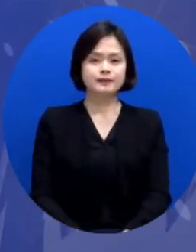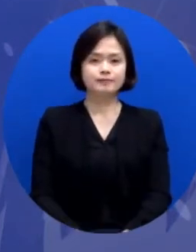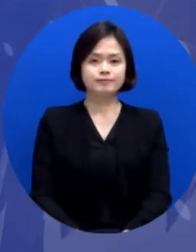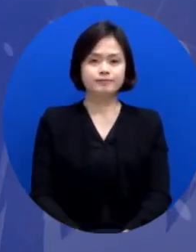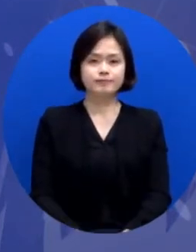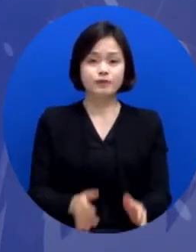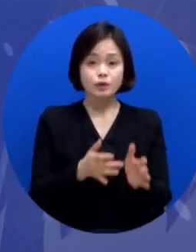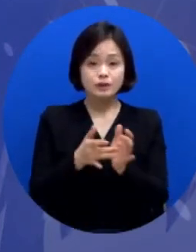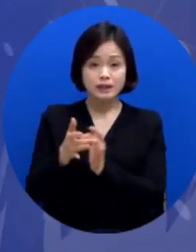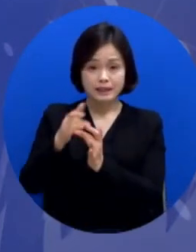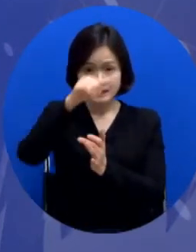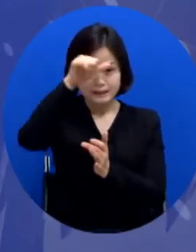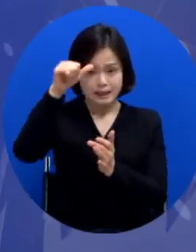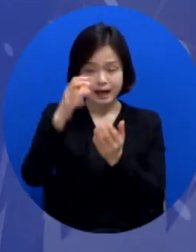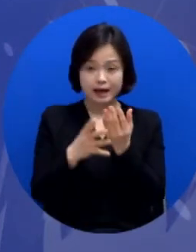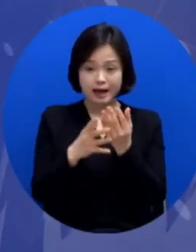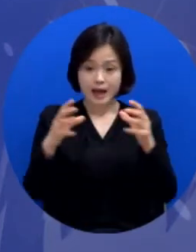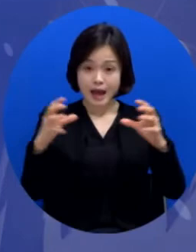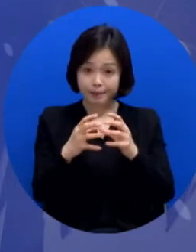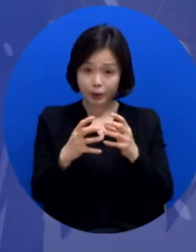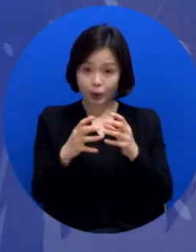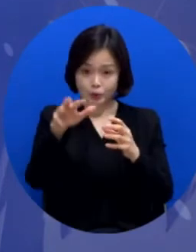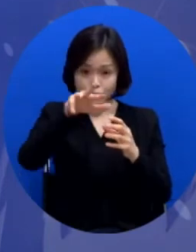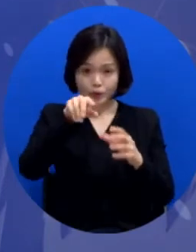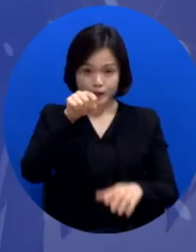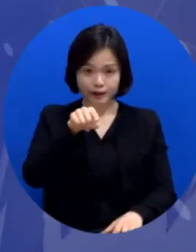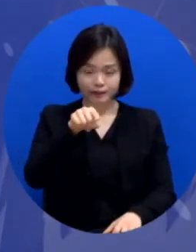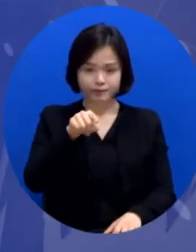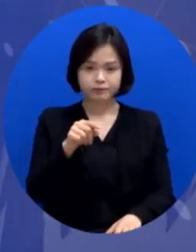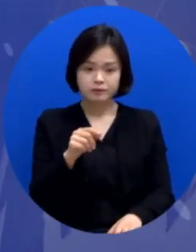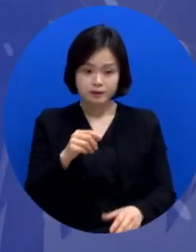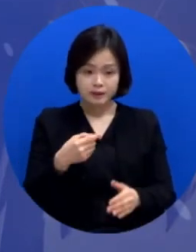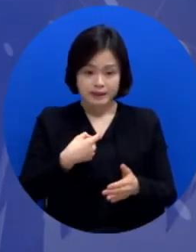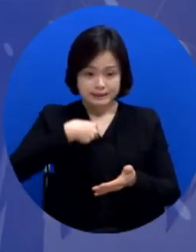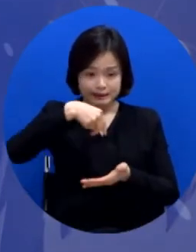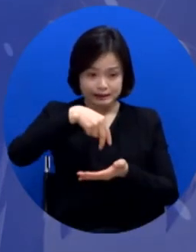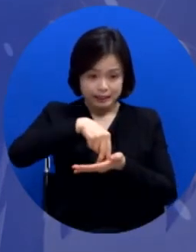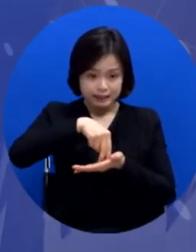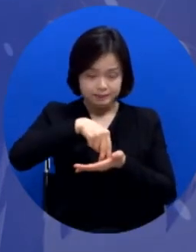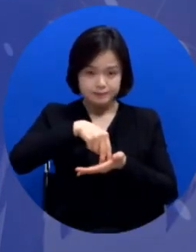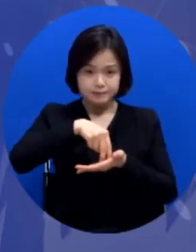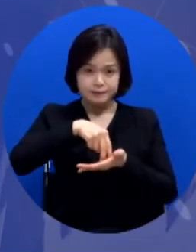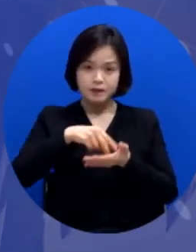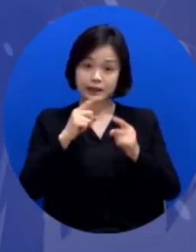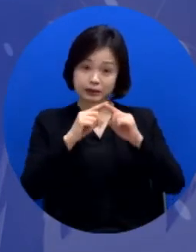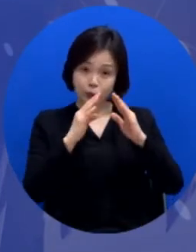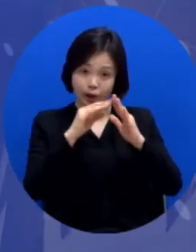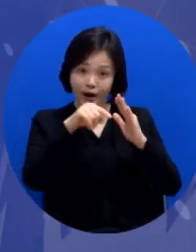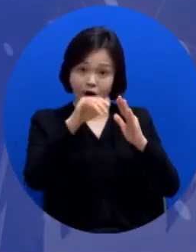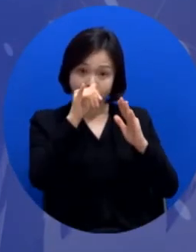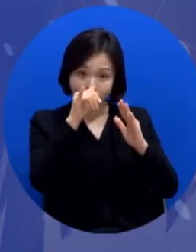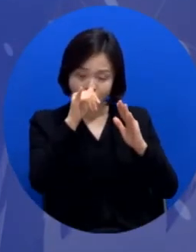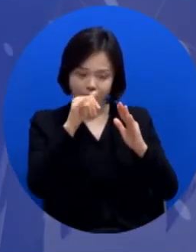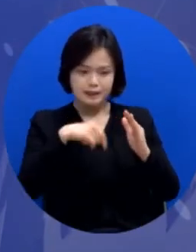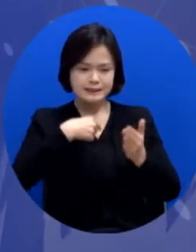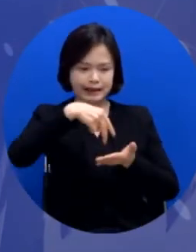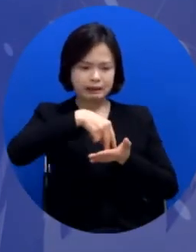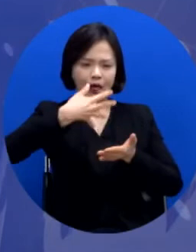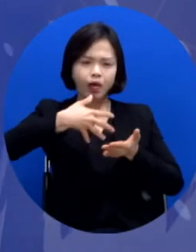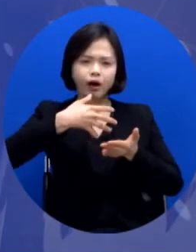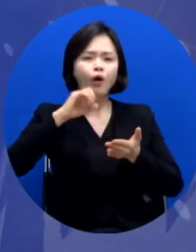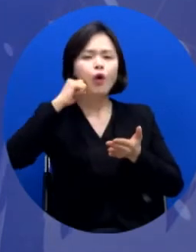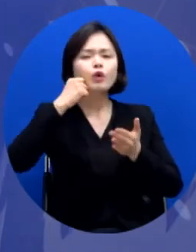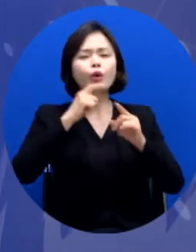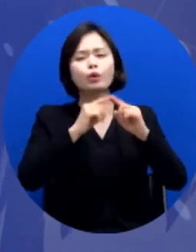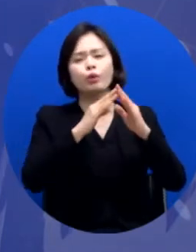얼마전에 미래 자리 교회가 미자립교회 1260 곳을 위해서 교단이 적립해 떤 기금을 생활비로 지원을 했고요 예정